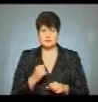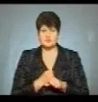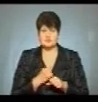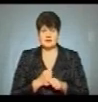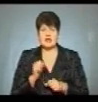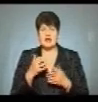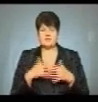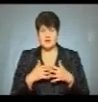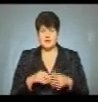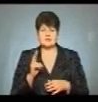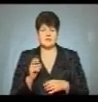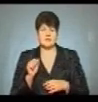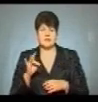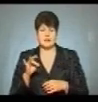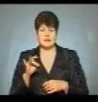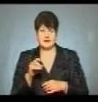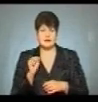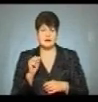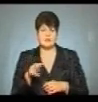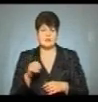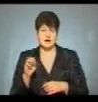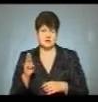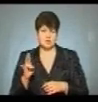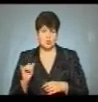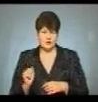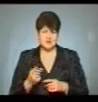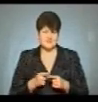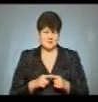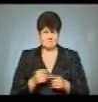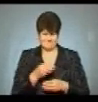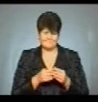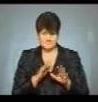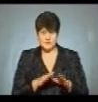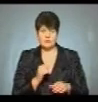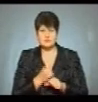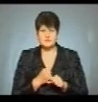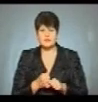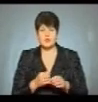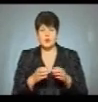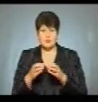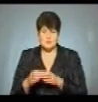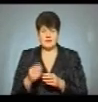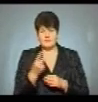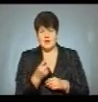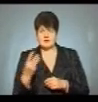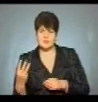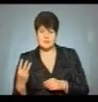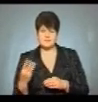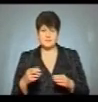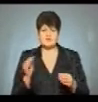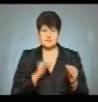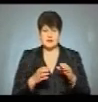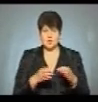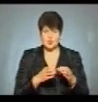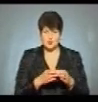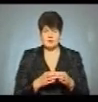Калашнікова, модифікований. Це є муляж ММГ. Відпрацьовувати будемо пересування групами, двойками-тройками, в складі групи,